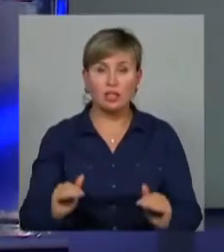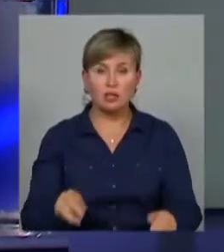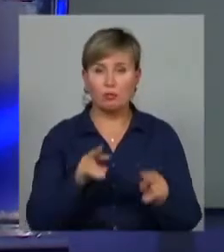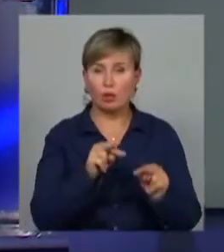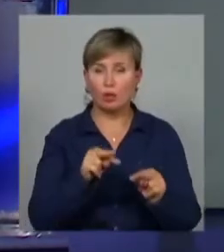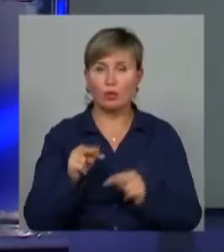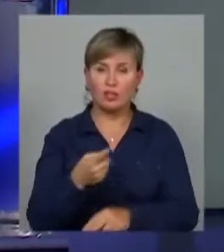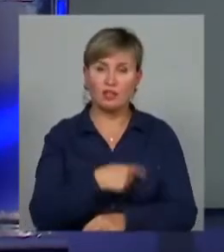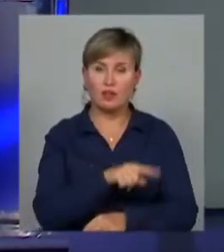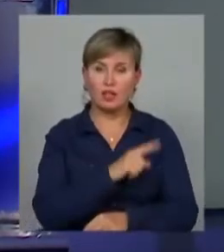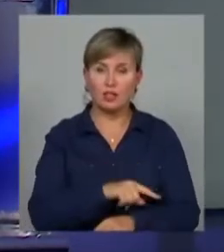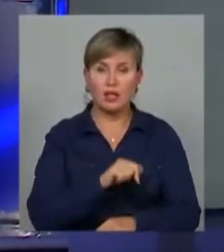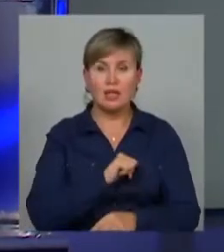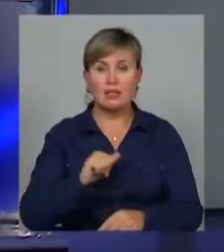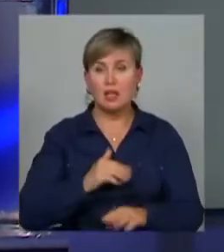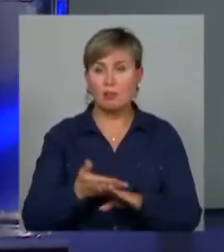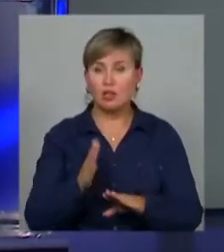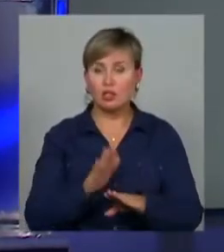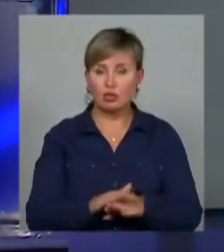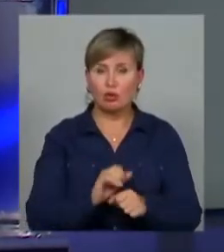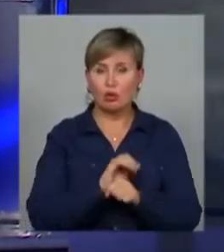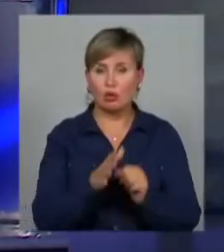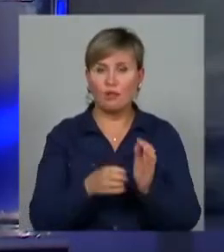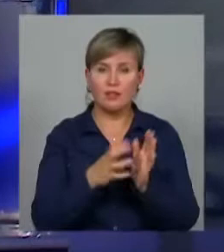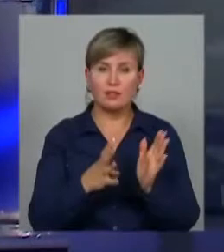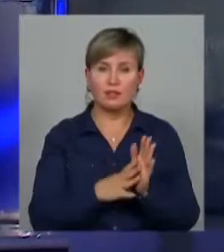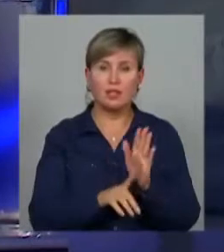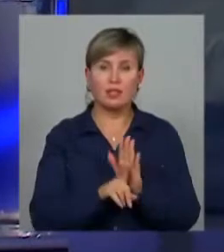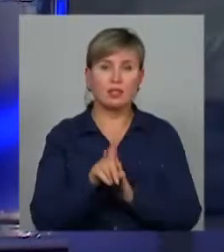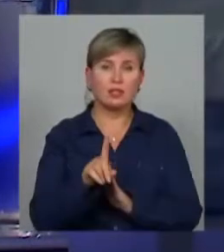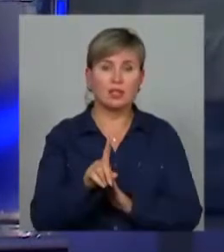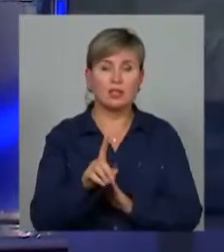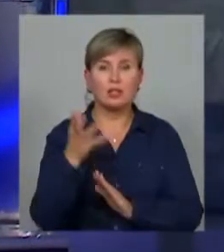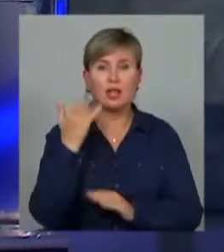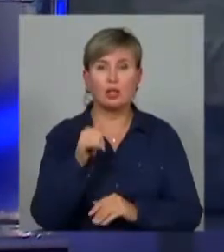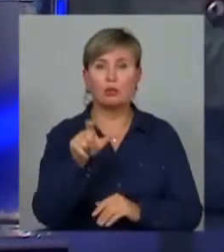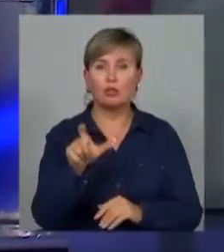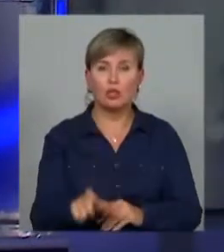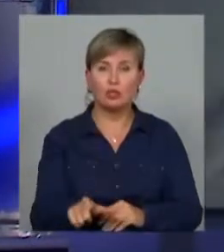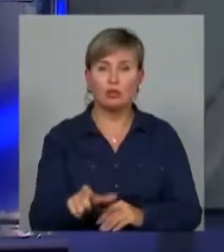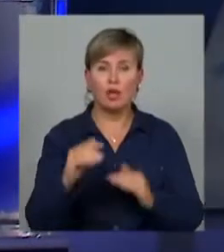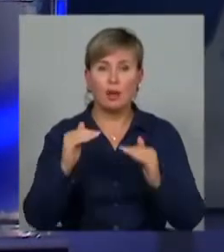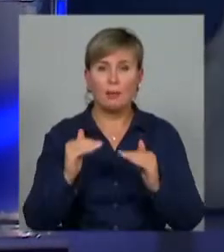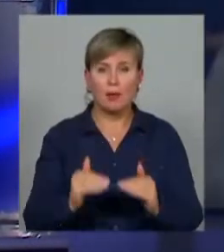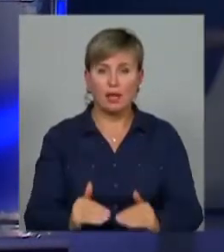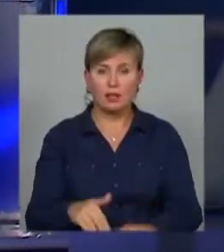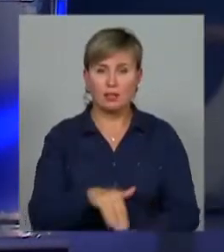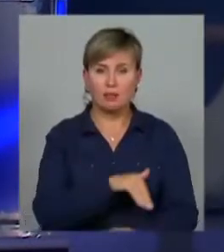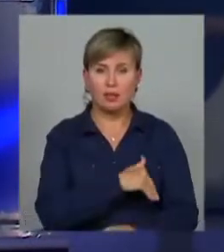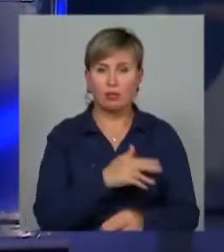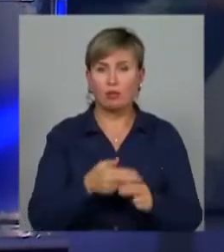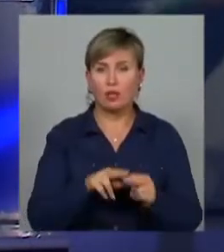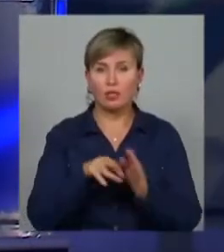наблюдениям врачей, самое тяжелое течение COVID-19 начинается тогда, когда у человека падает температура. Это значит,